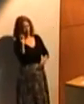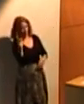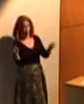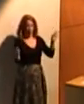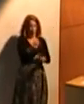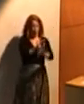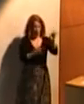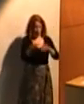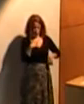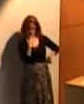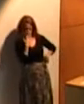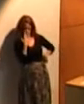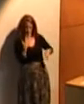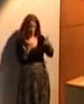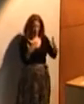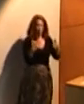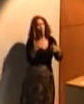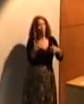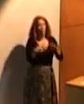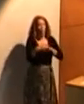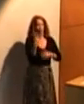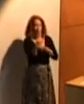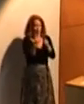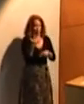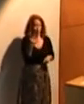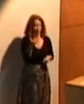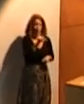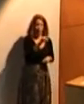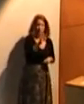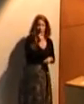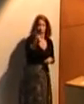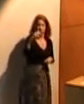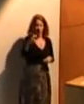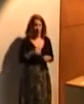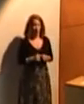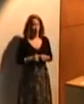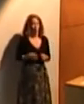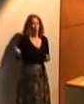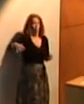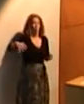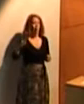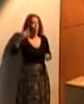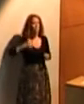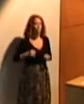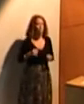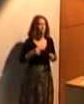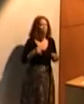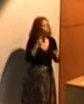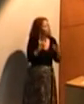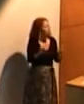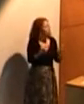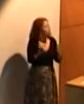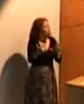m'amuser avoir un petit peu ce que ça donne et puis au début je n'ai que quatre légaux à tgc puis-je 5e puis maintenant on en a je crois